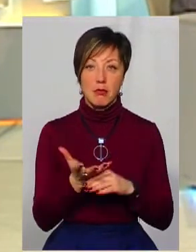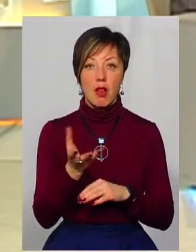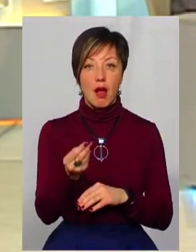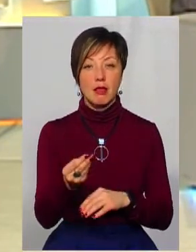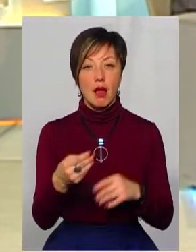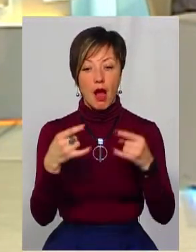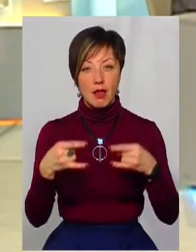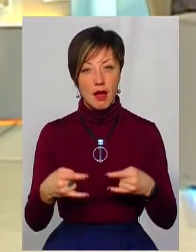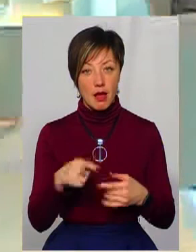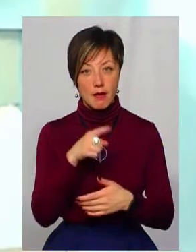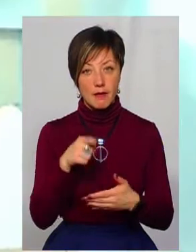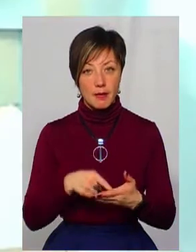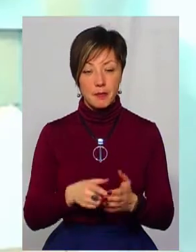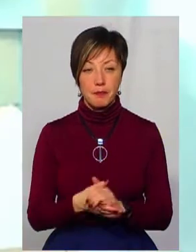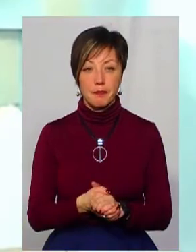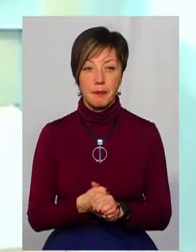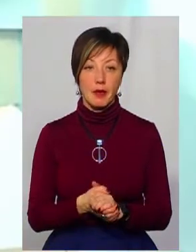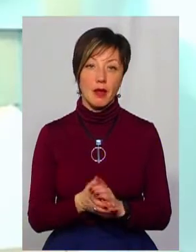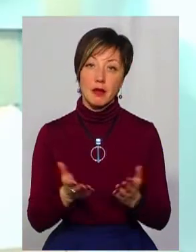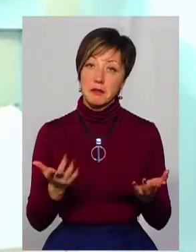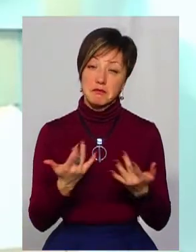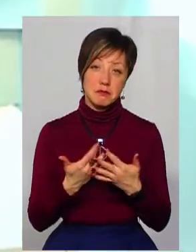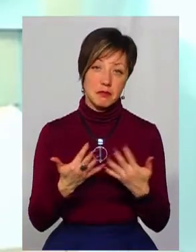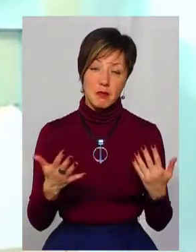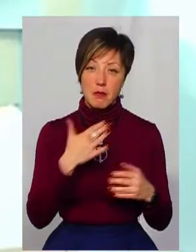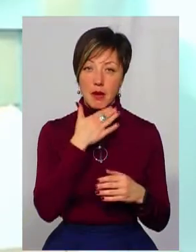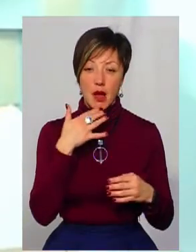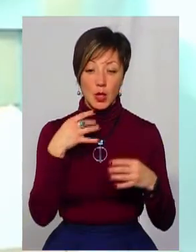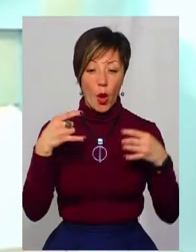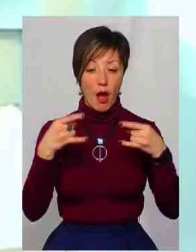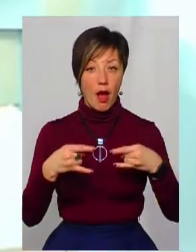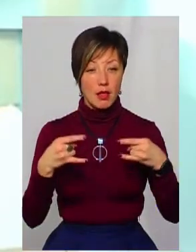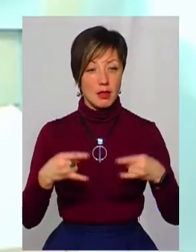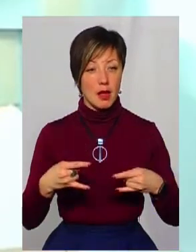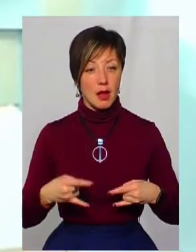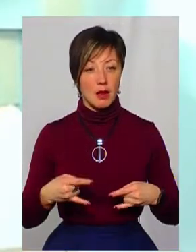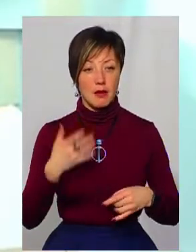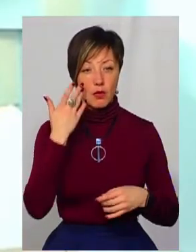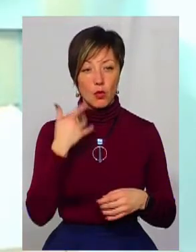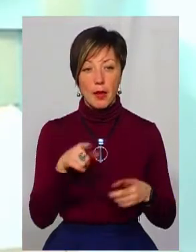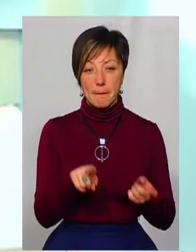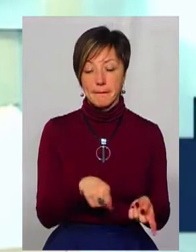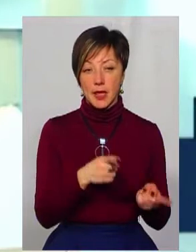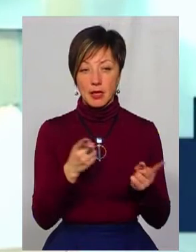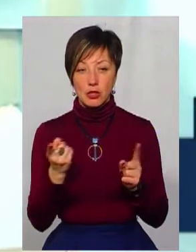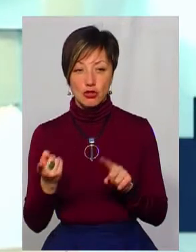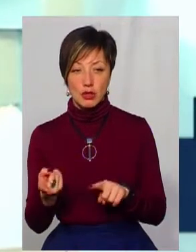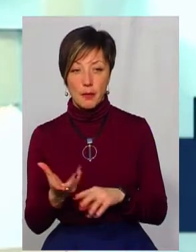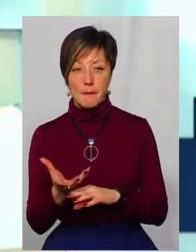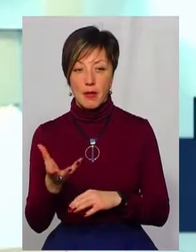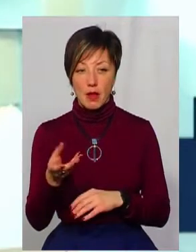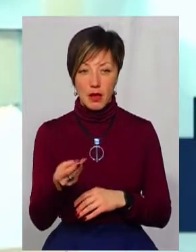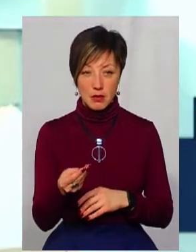платних каналів тепер уже? Яких? Багато каналів після того, як перейшли в